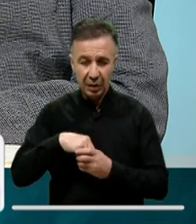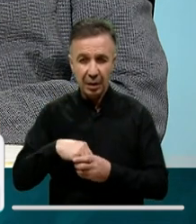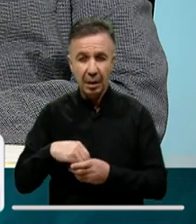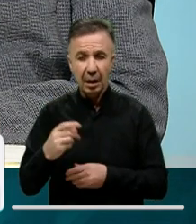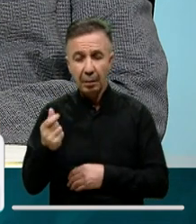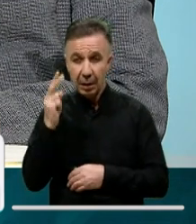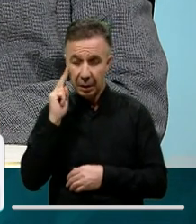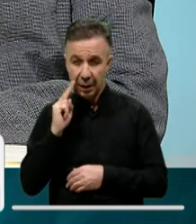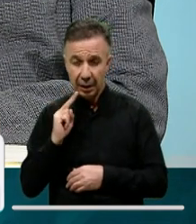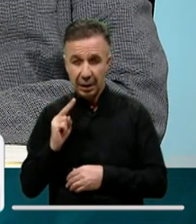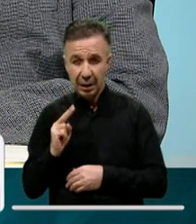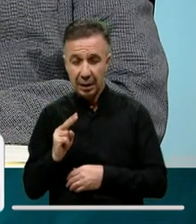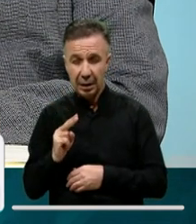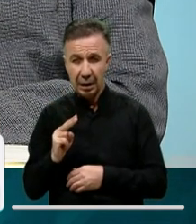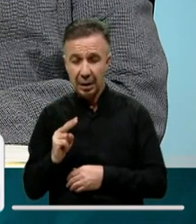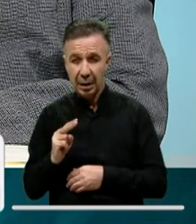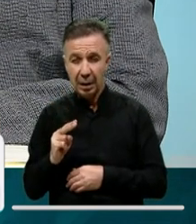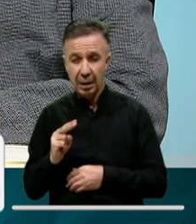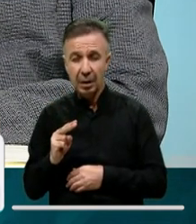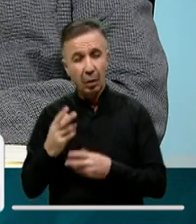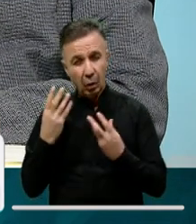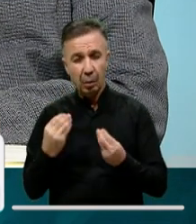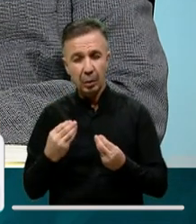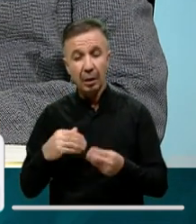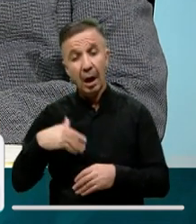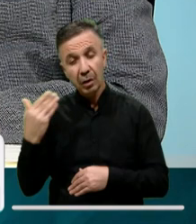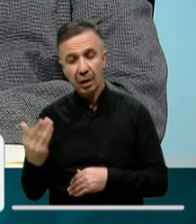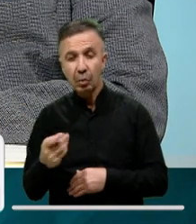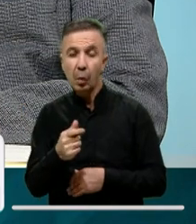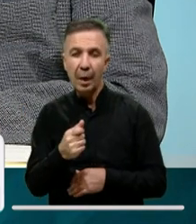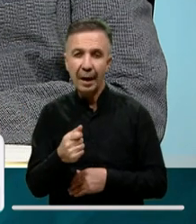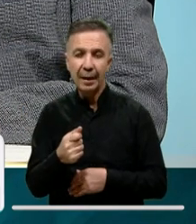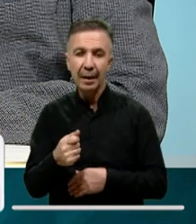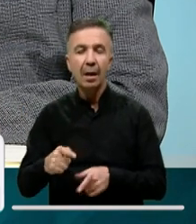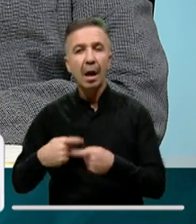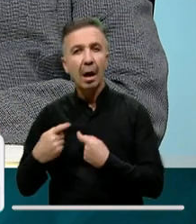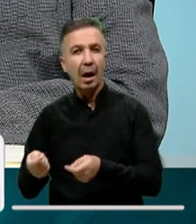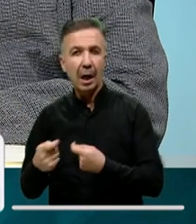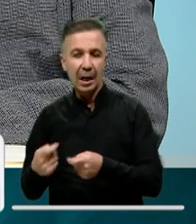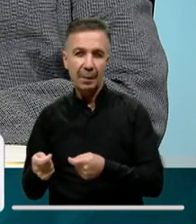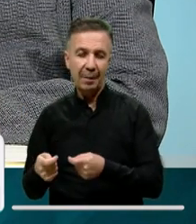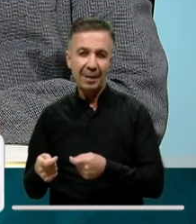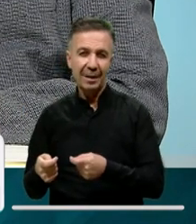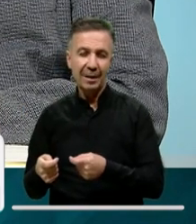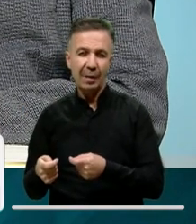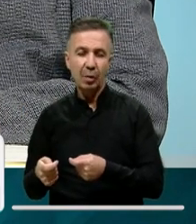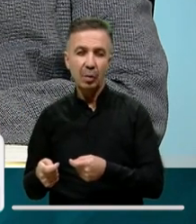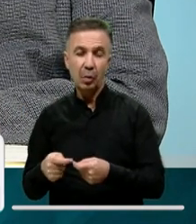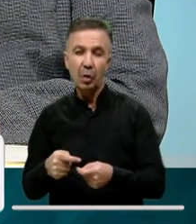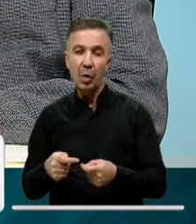diyebileceğimiz şartı elde etmişti. Daha sonra bu parayı elinden çıkarması ondan bu